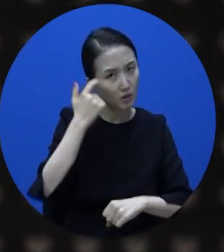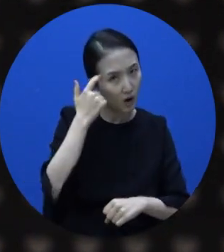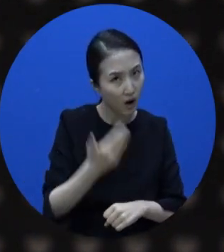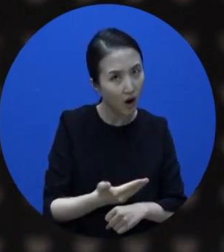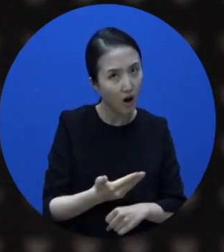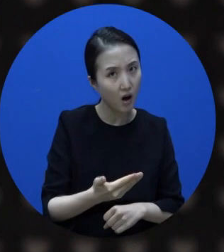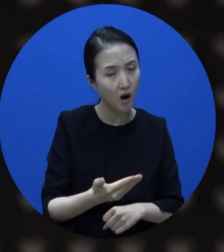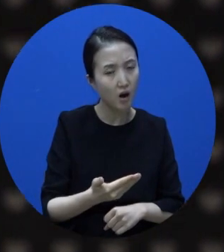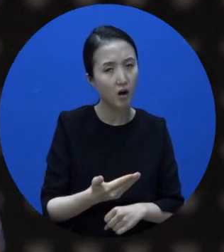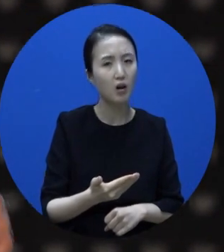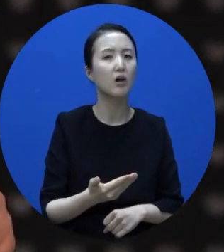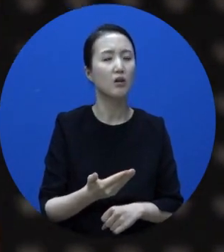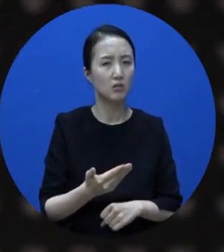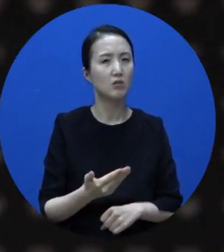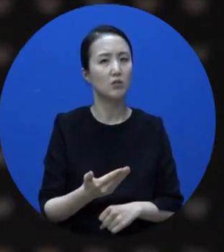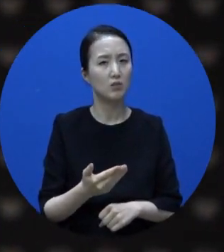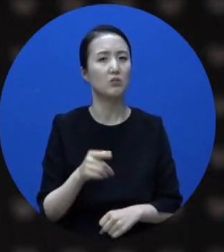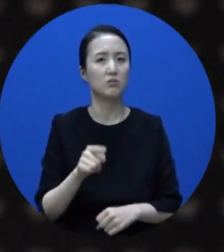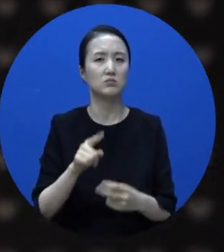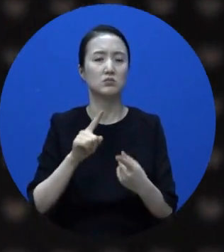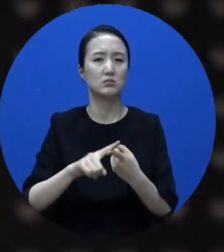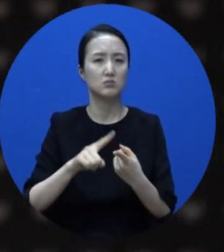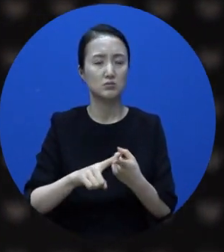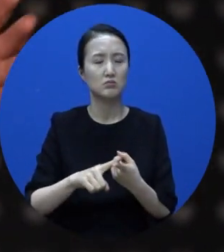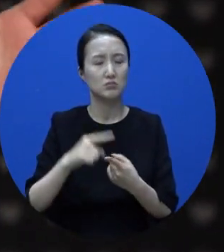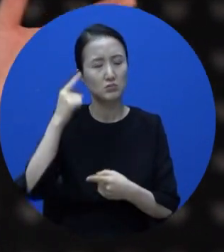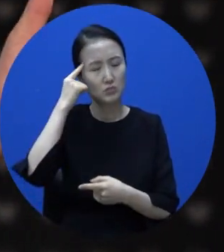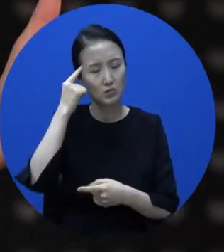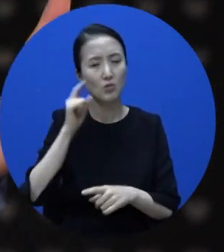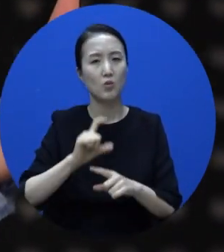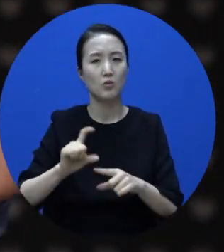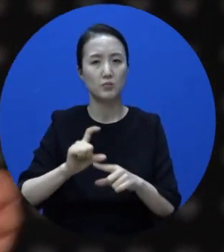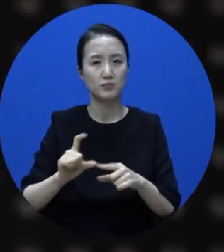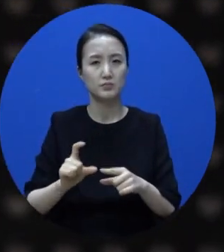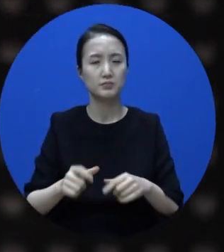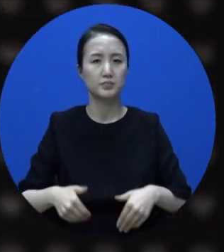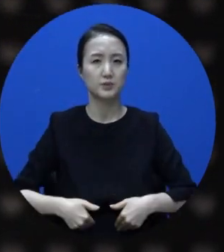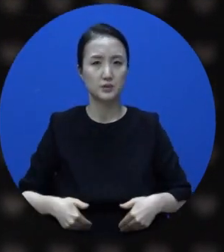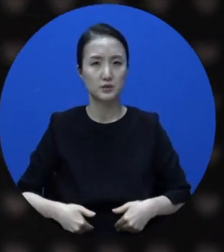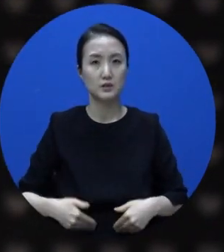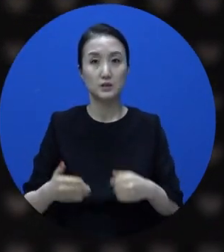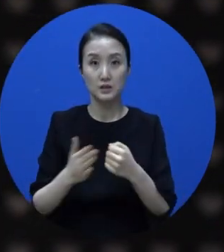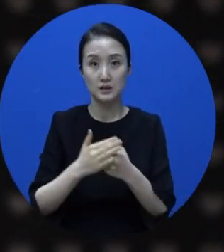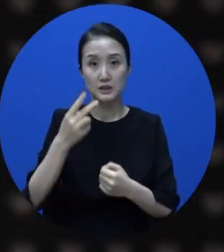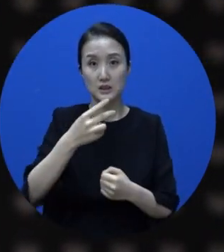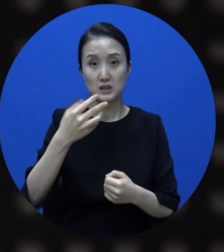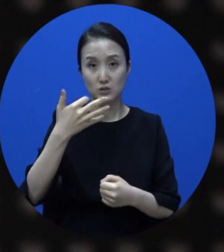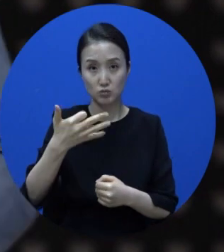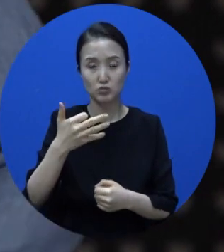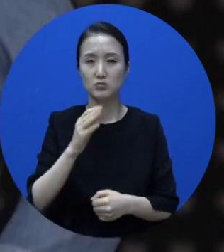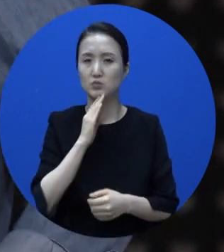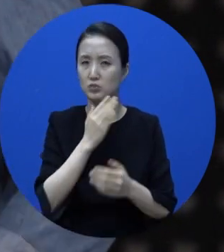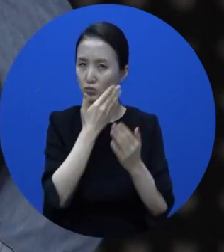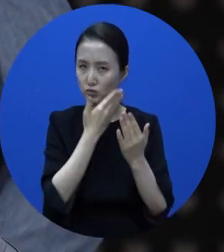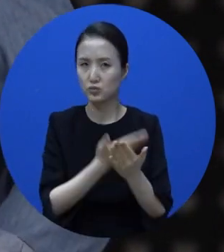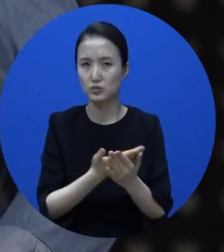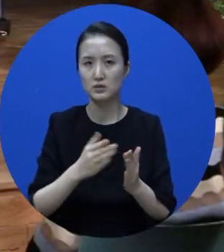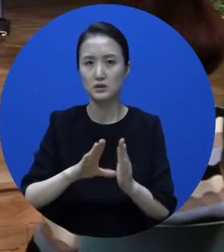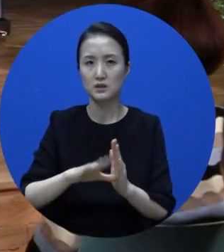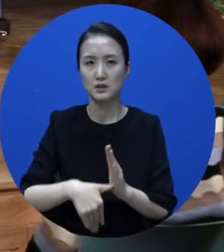있다 하는 의미에서 2019년 에 모습을 결 정점 이다 라고 정의를 또 내린 것입니다